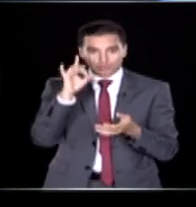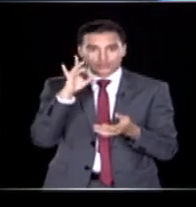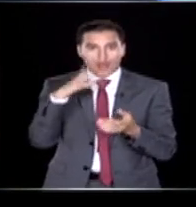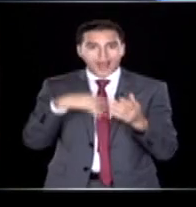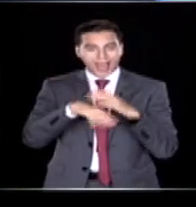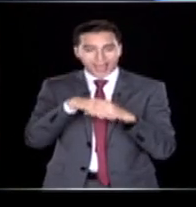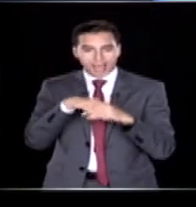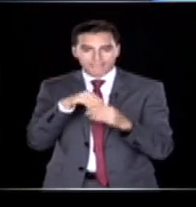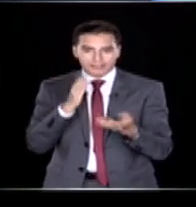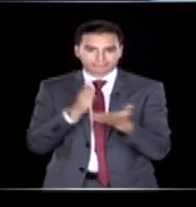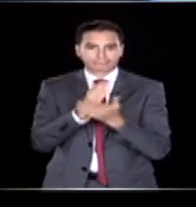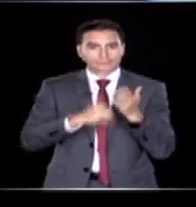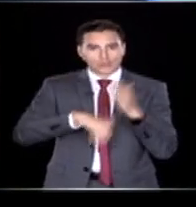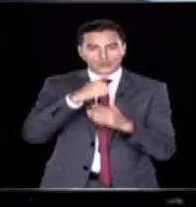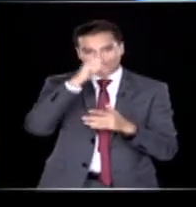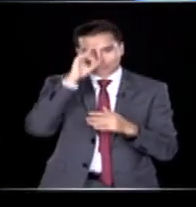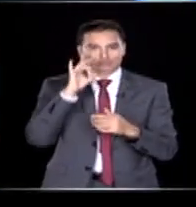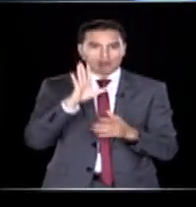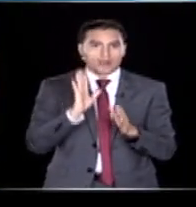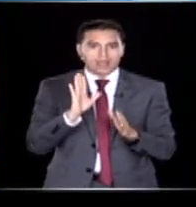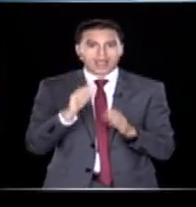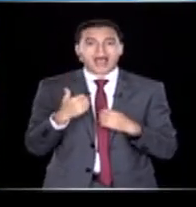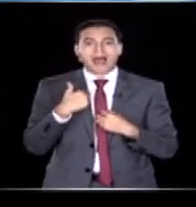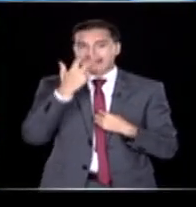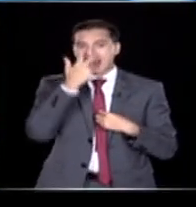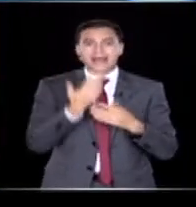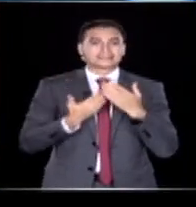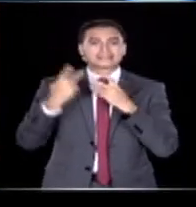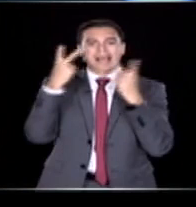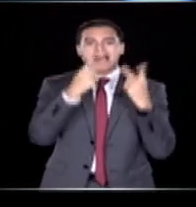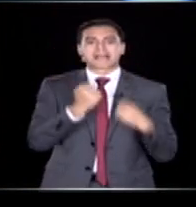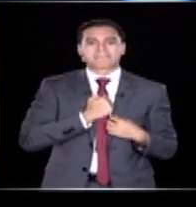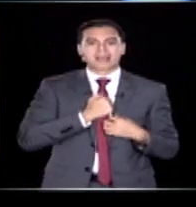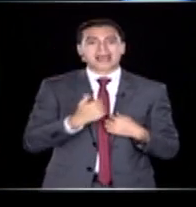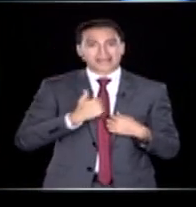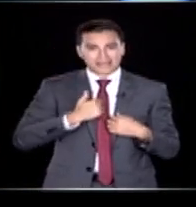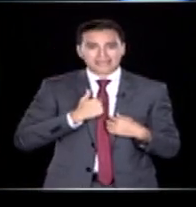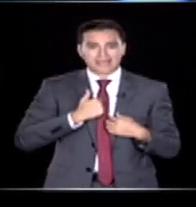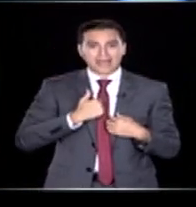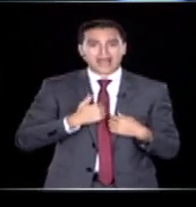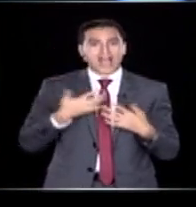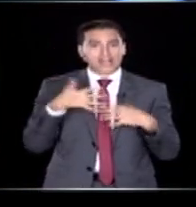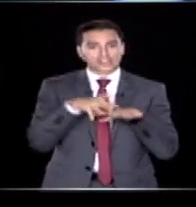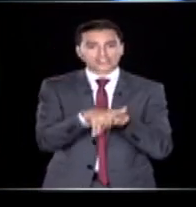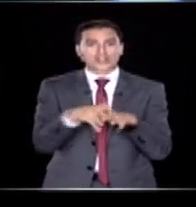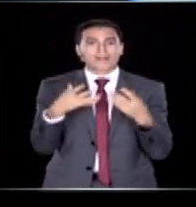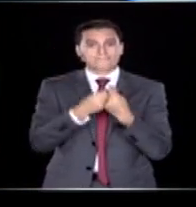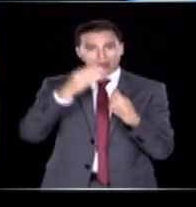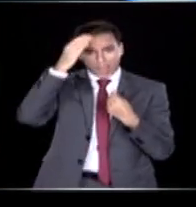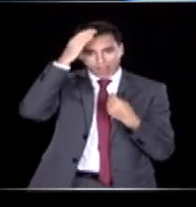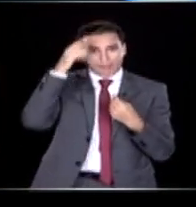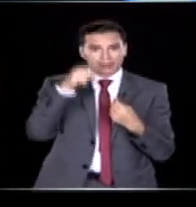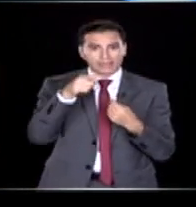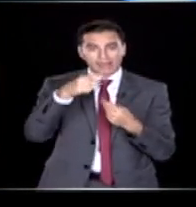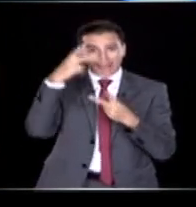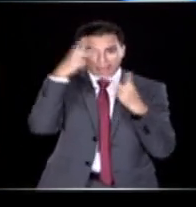الحلقة ونعمل ماتش كويس. كان عندي حلم ان انا اشارك في العباقرة،